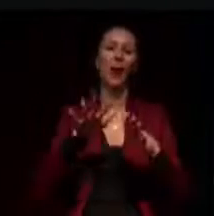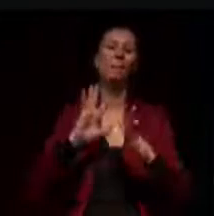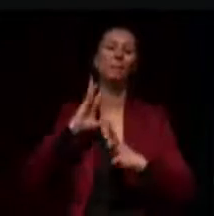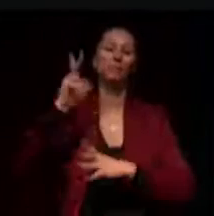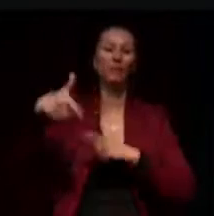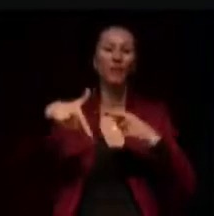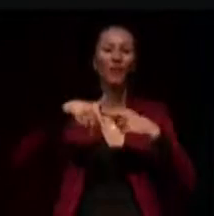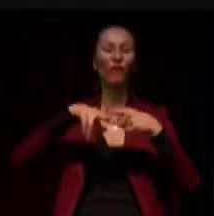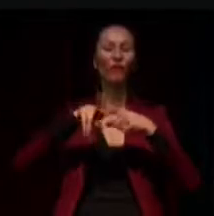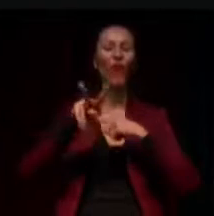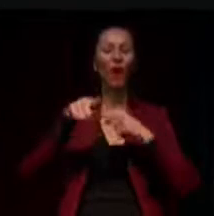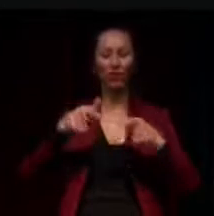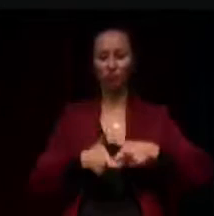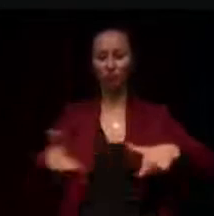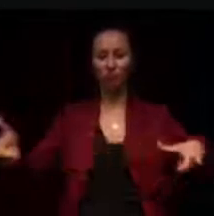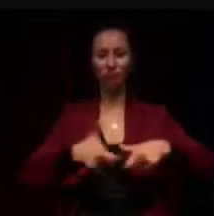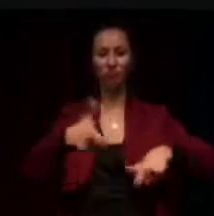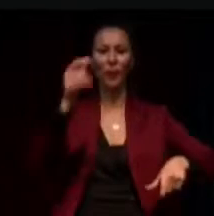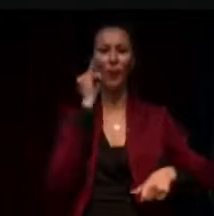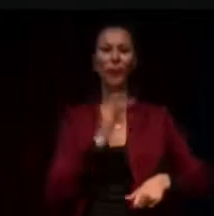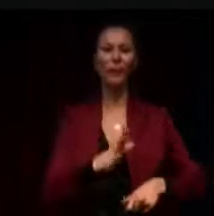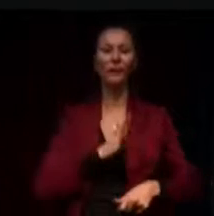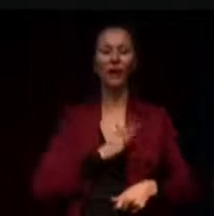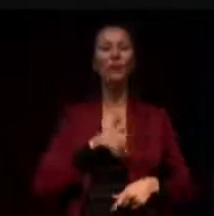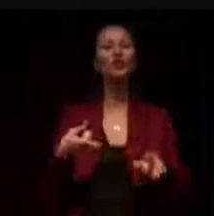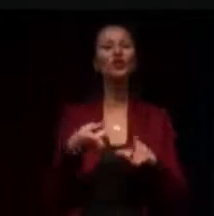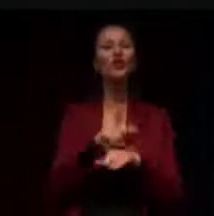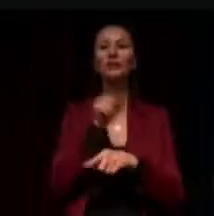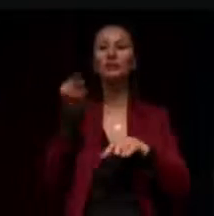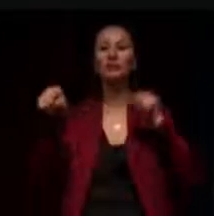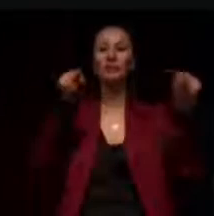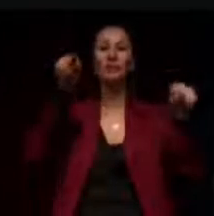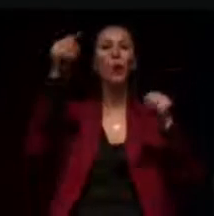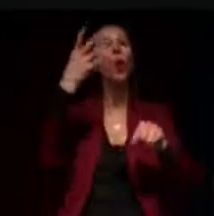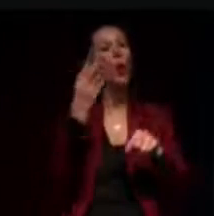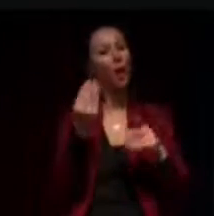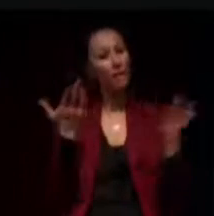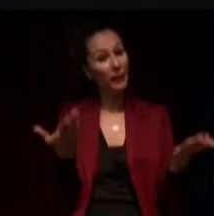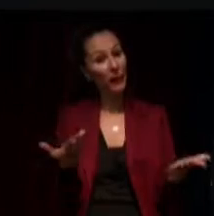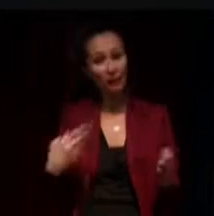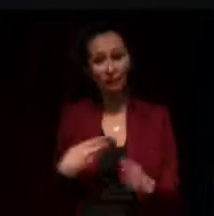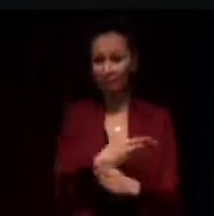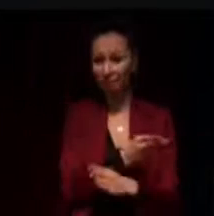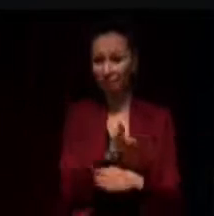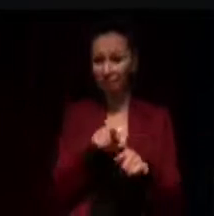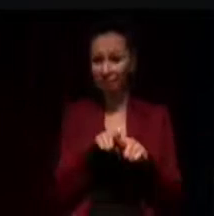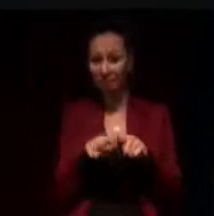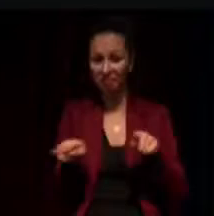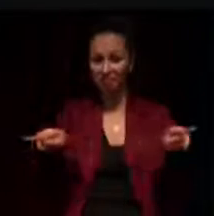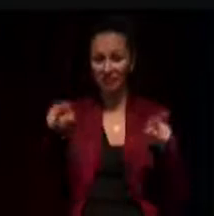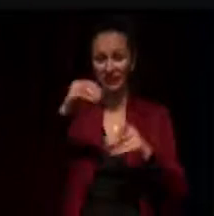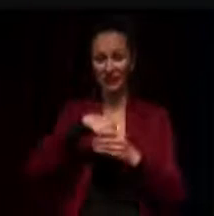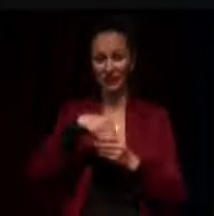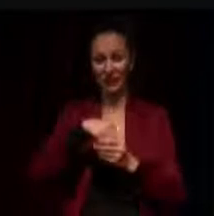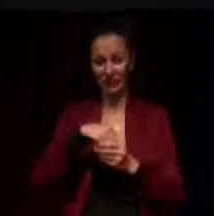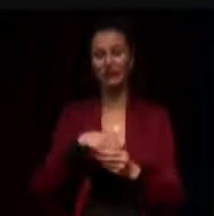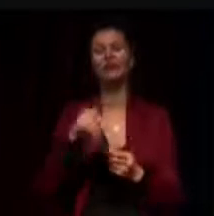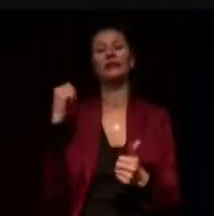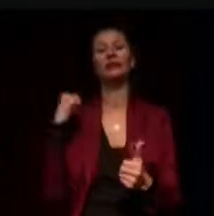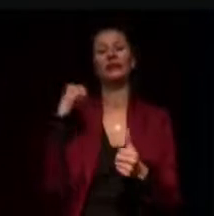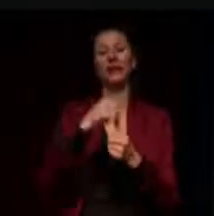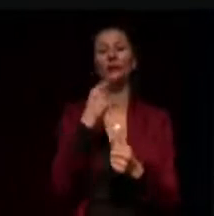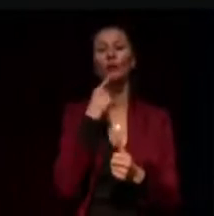Fay hatlarımız da var. Bunlar çeşitli noktalardan geçmiş olabilir de, yine söylüyorum bir teknokrat